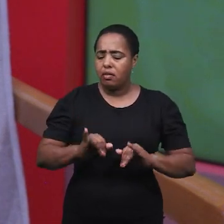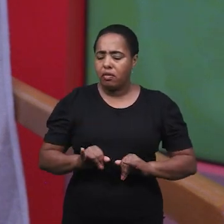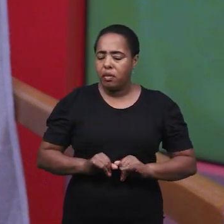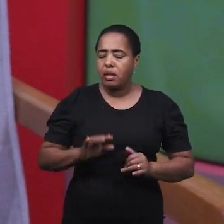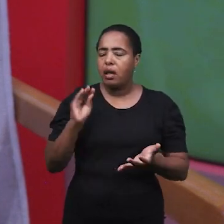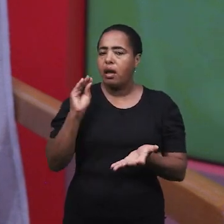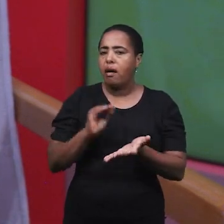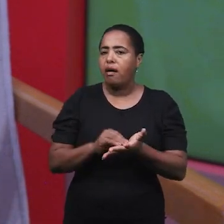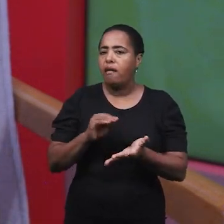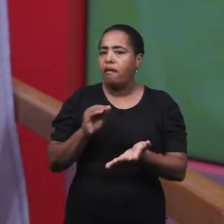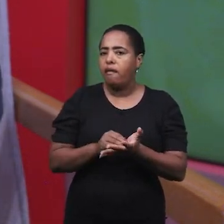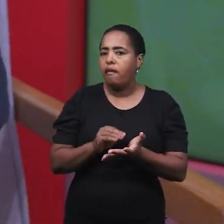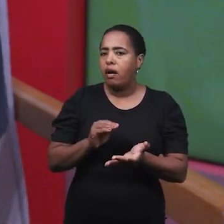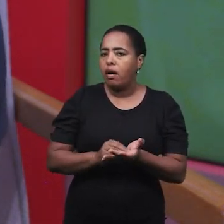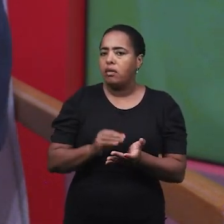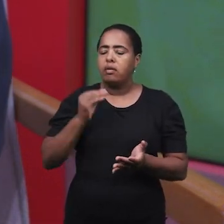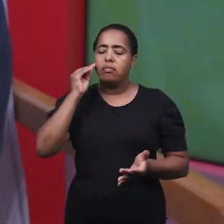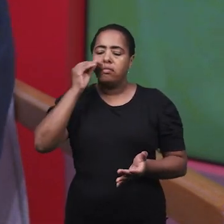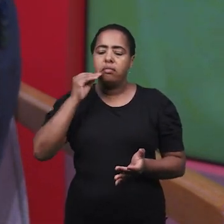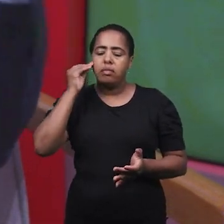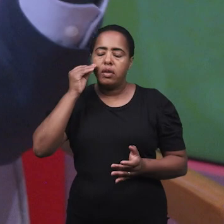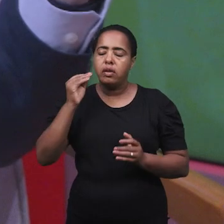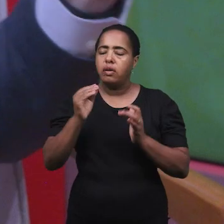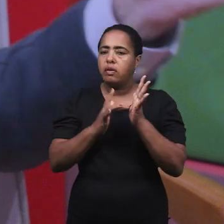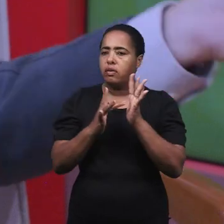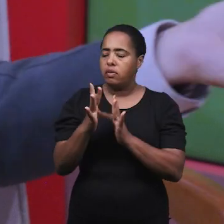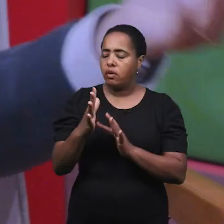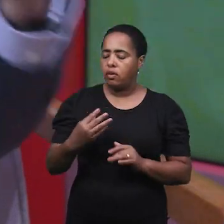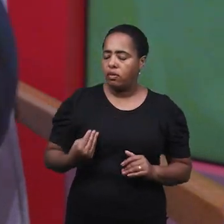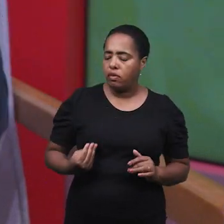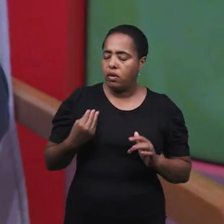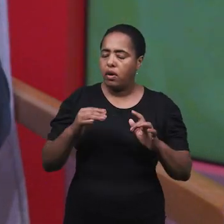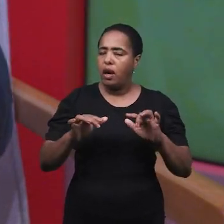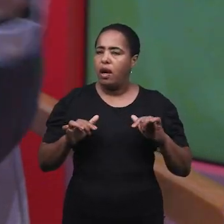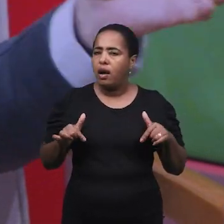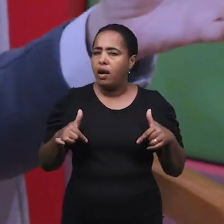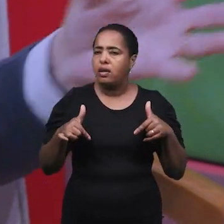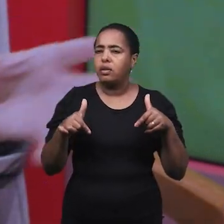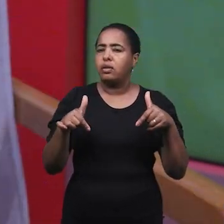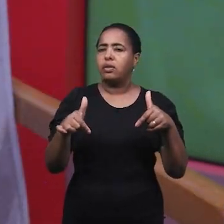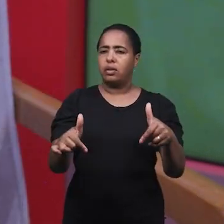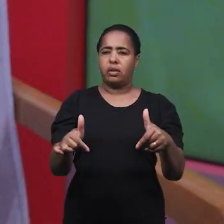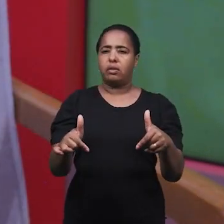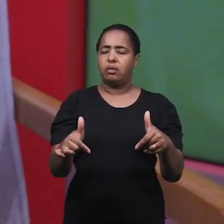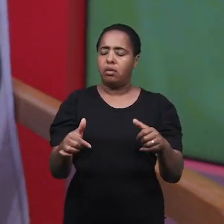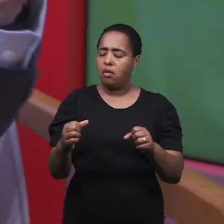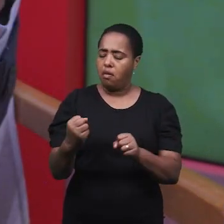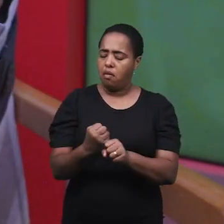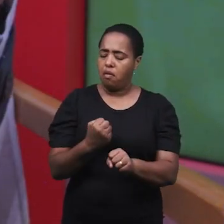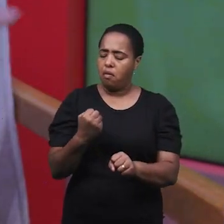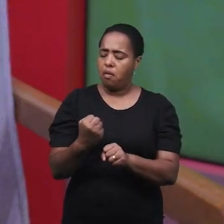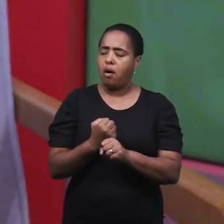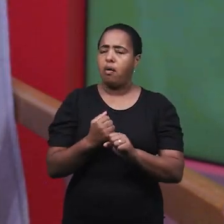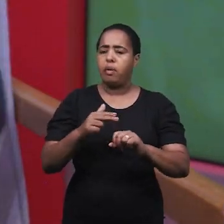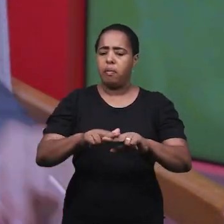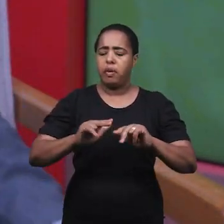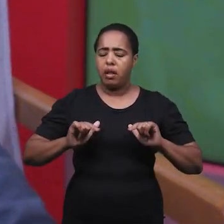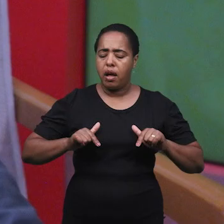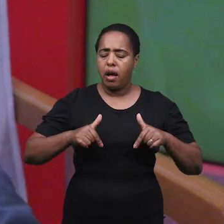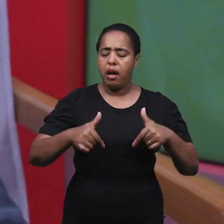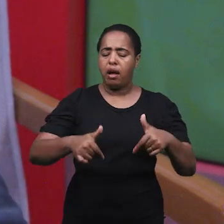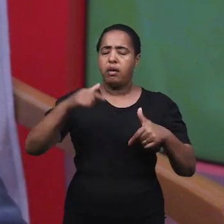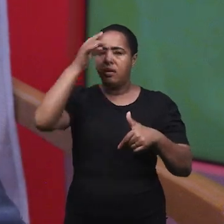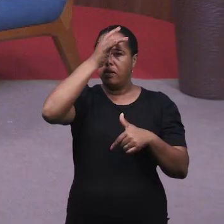vivant. En se manifestant, en réalisant une grande œuvre par son Saint-Esprit. C'est une expérience